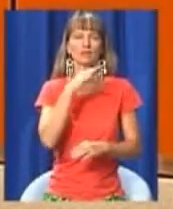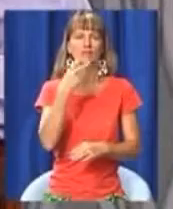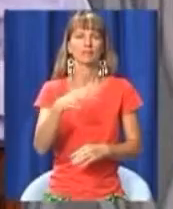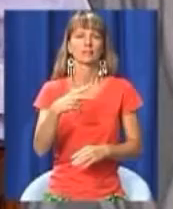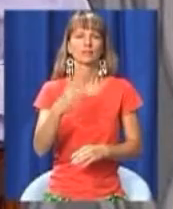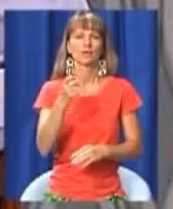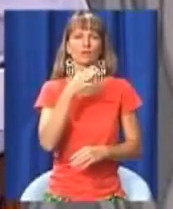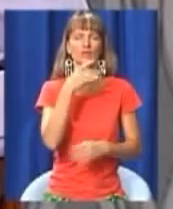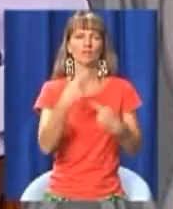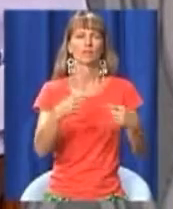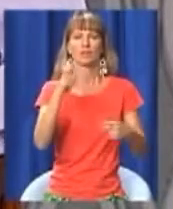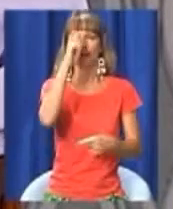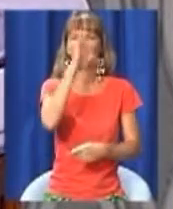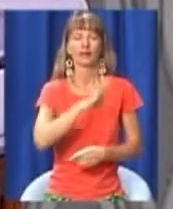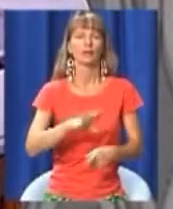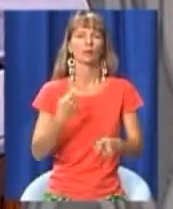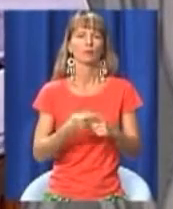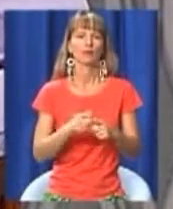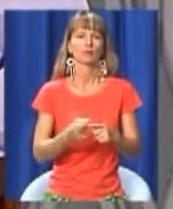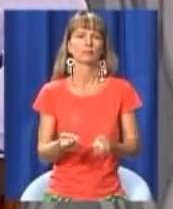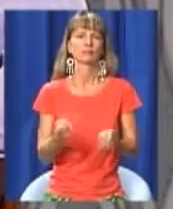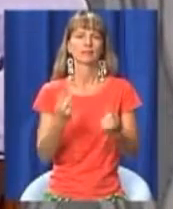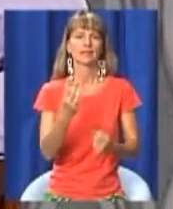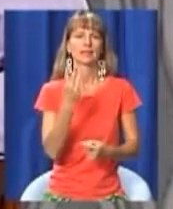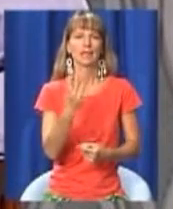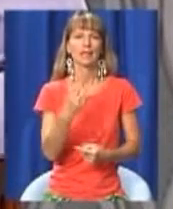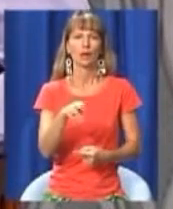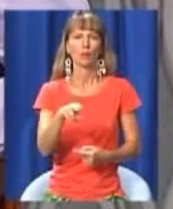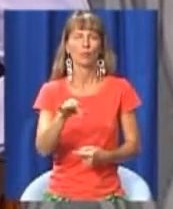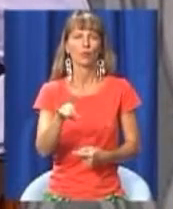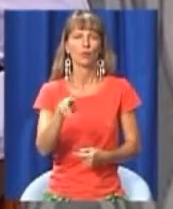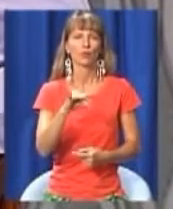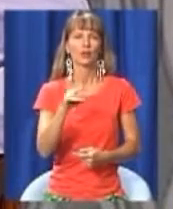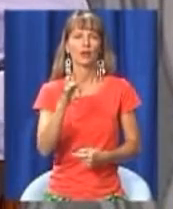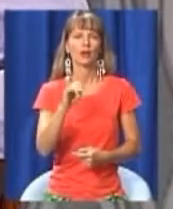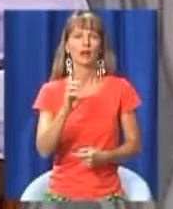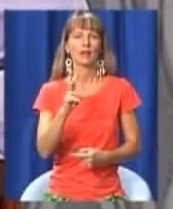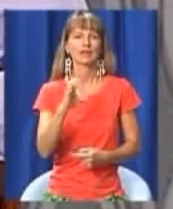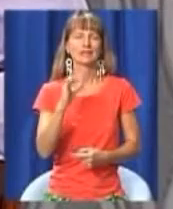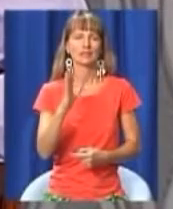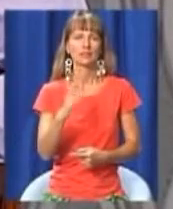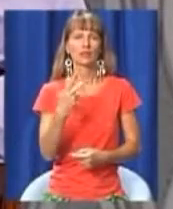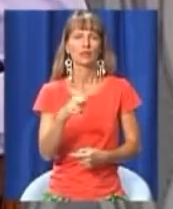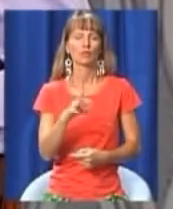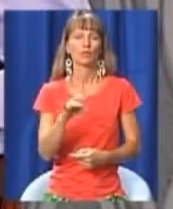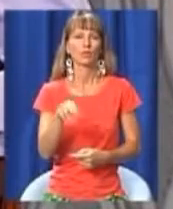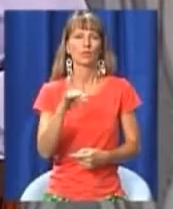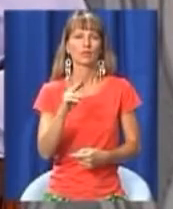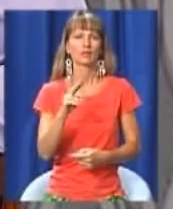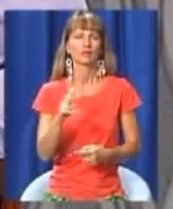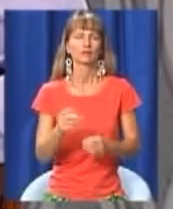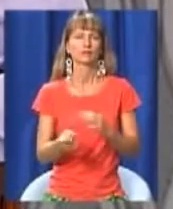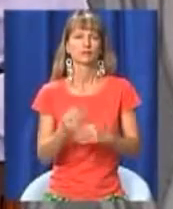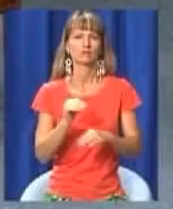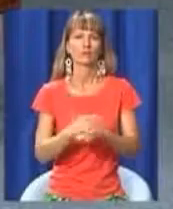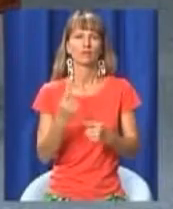сторіччя у різних країнах. Тому виникло, в принципі, три породи рексів є, і як не дивно, що три породи котиків, які відносяться до однієї величезної